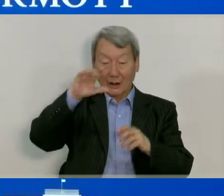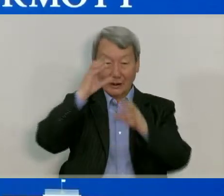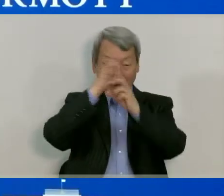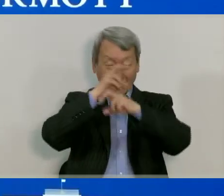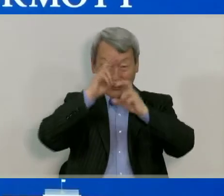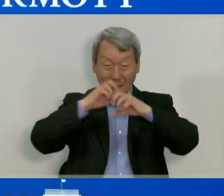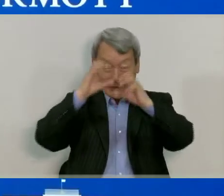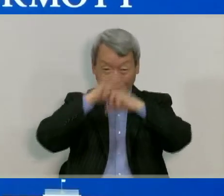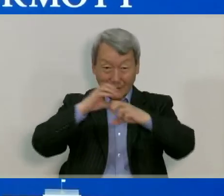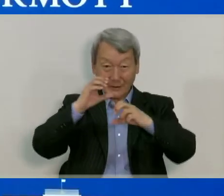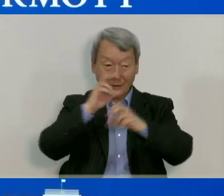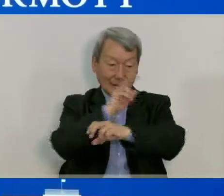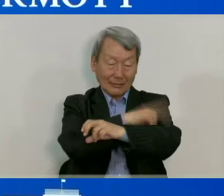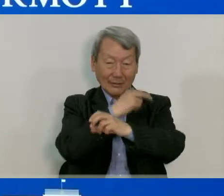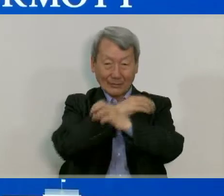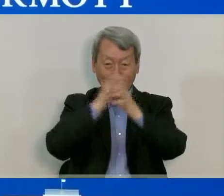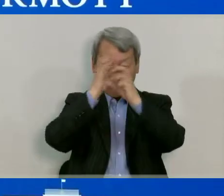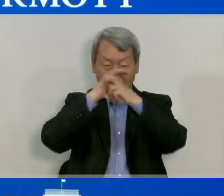сутки